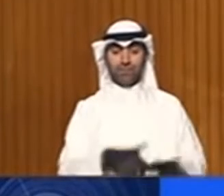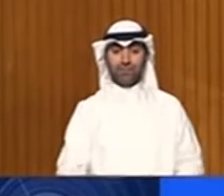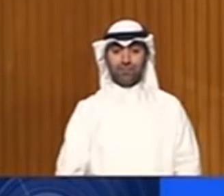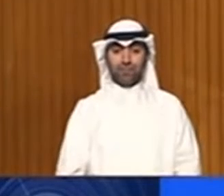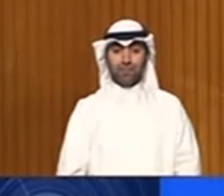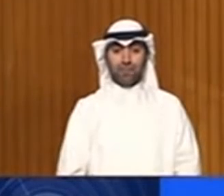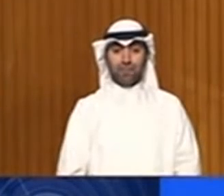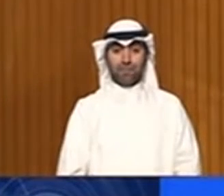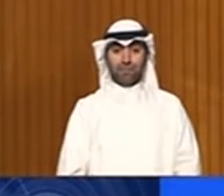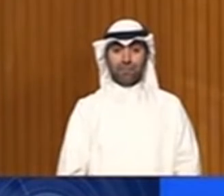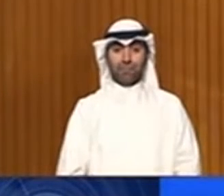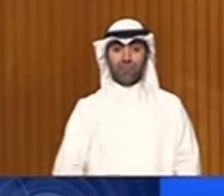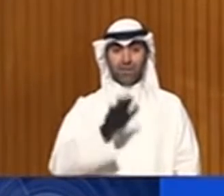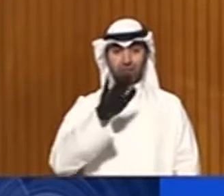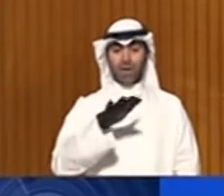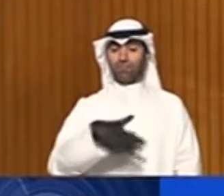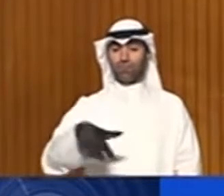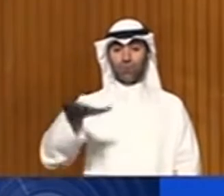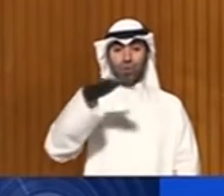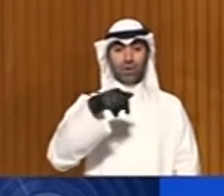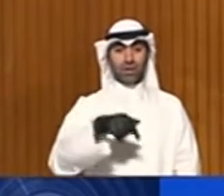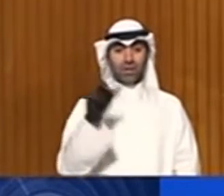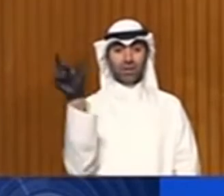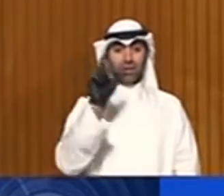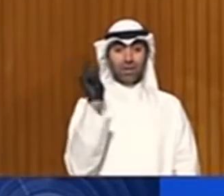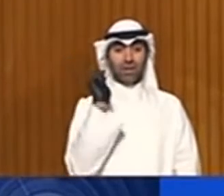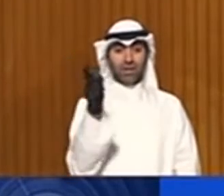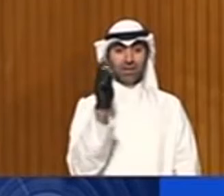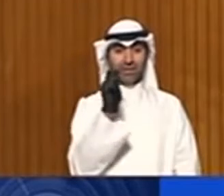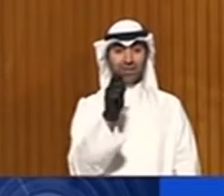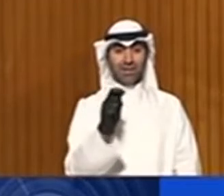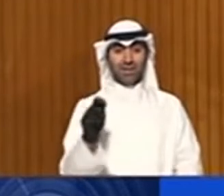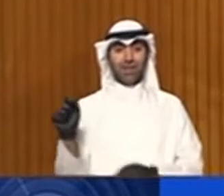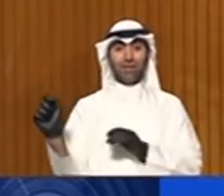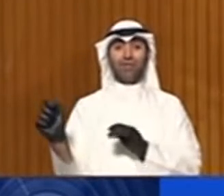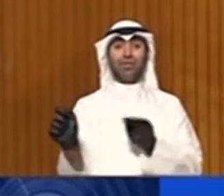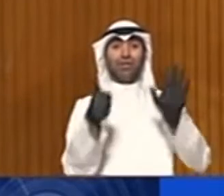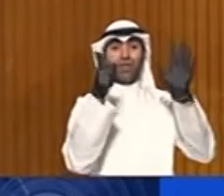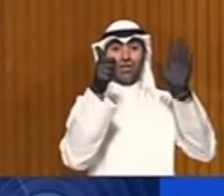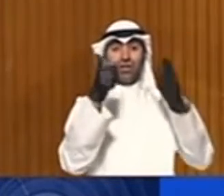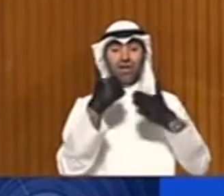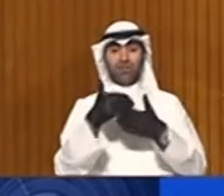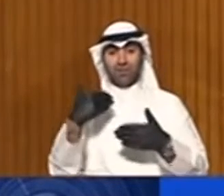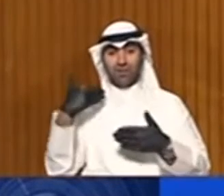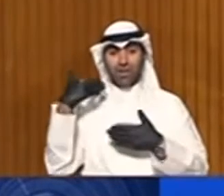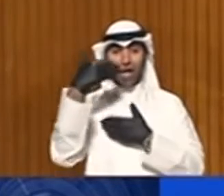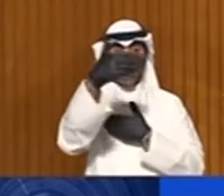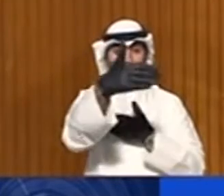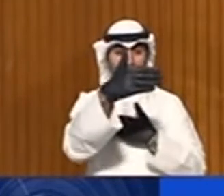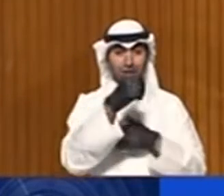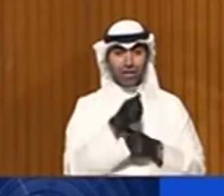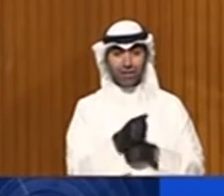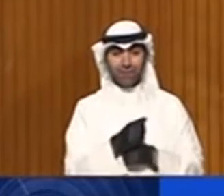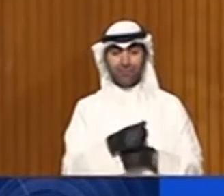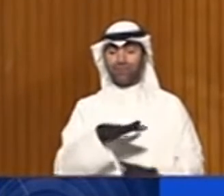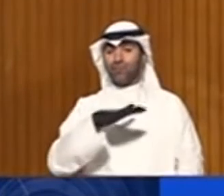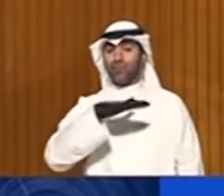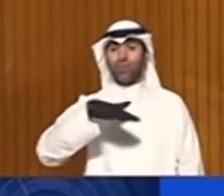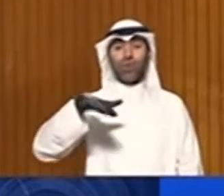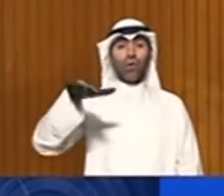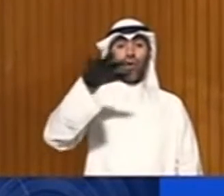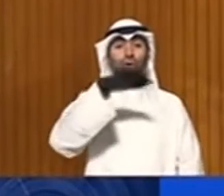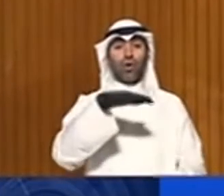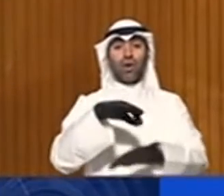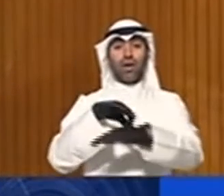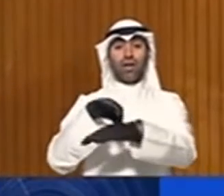كان موضوع تأجيل الأقساط أو تأجيل الاشتراكات لمدة 6 أشهر، وهذه